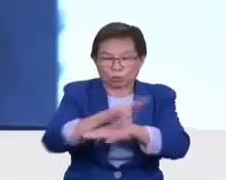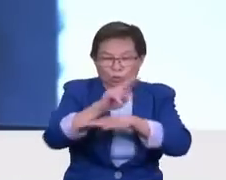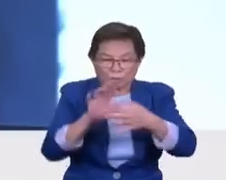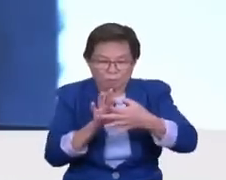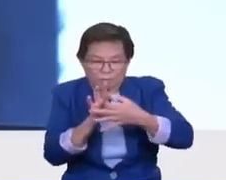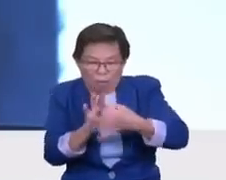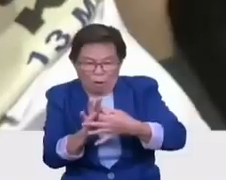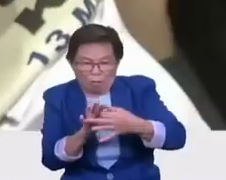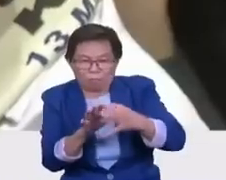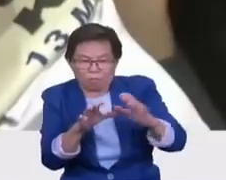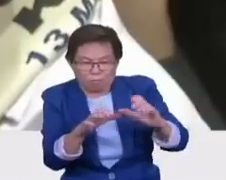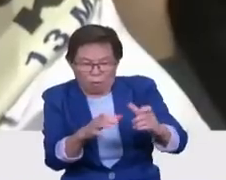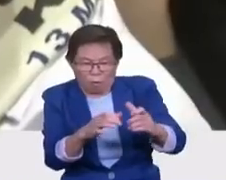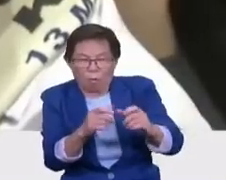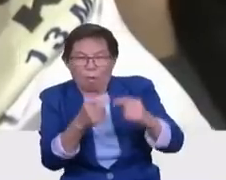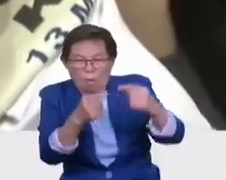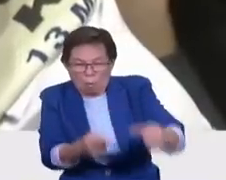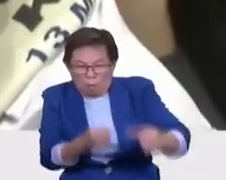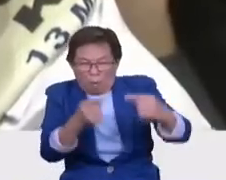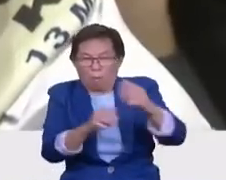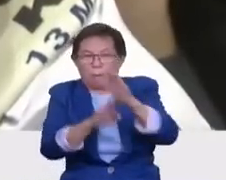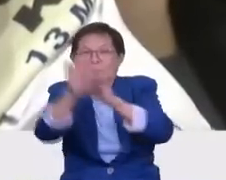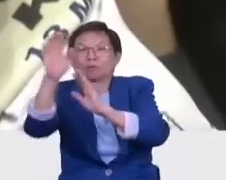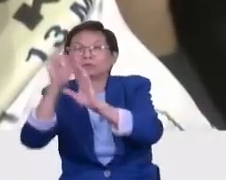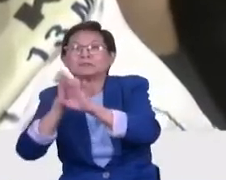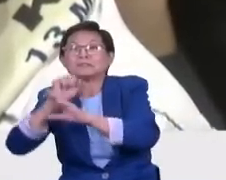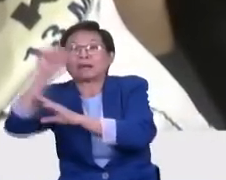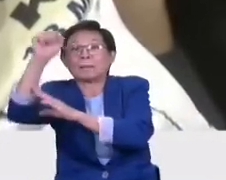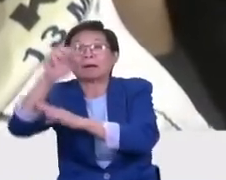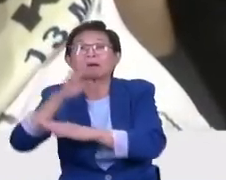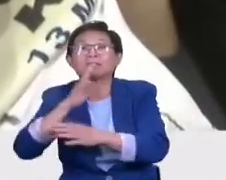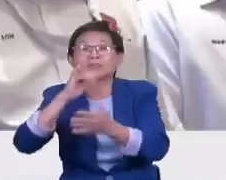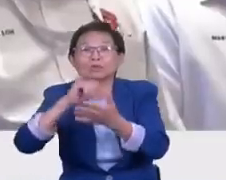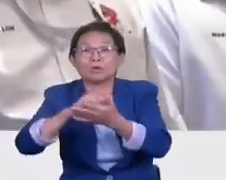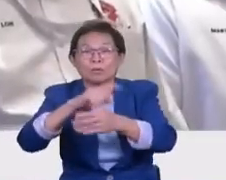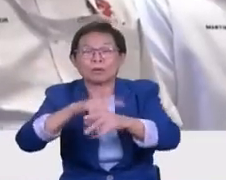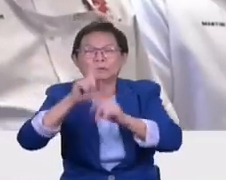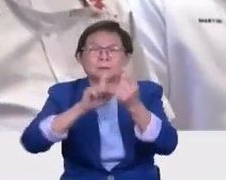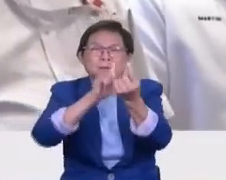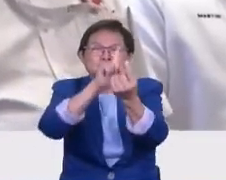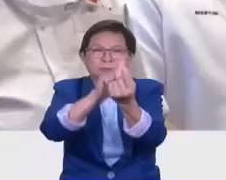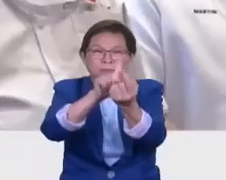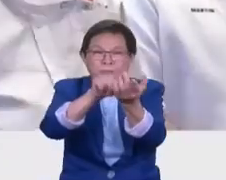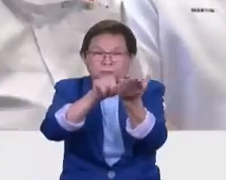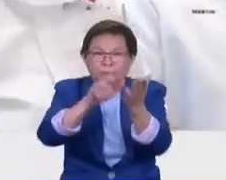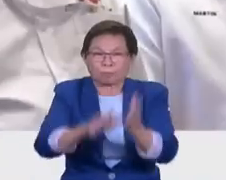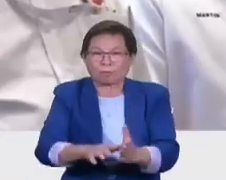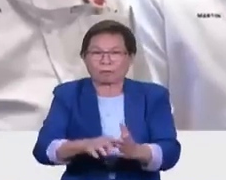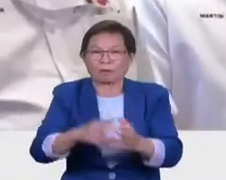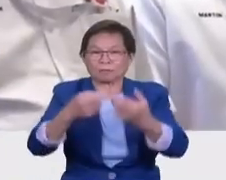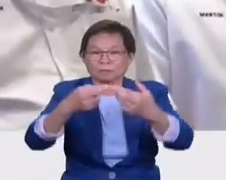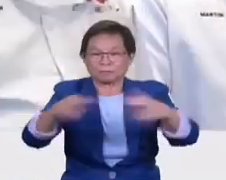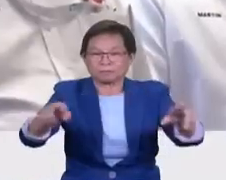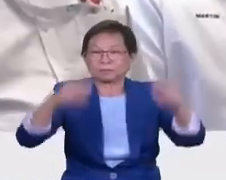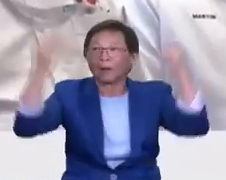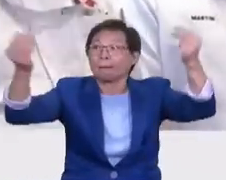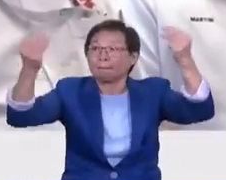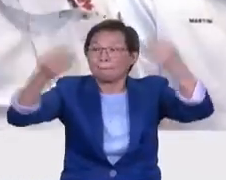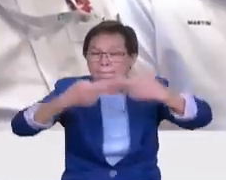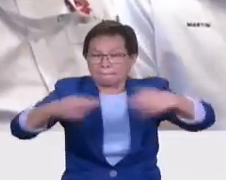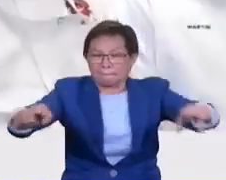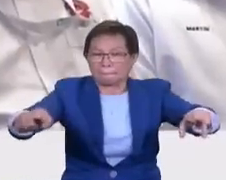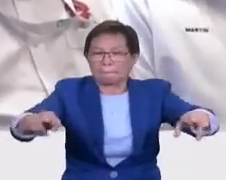tersebut untuk berjuang membangunkan Sabah Beliau berkata demikian ketika ditemui media selepas menyempurnakan Majlis